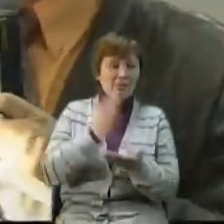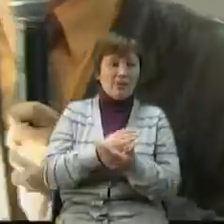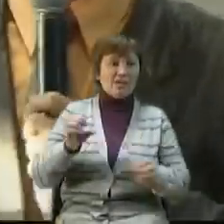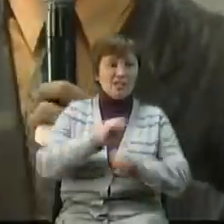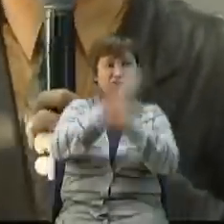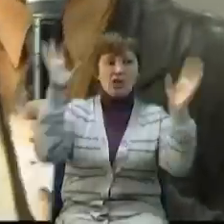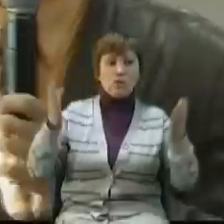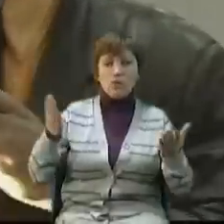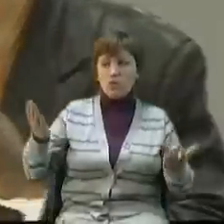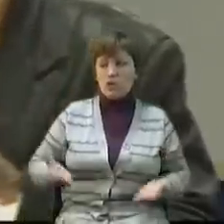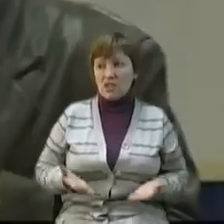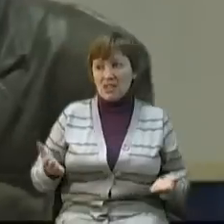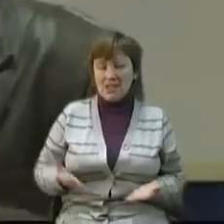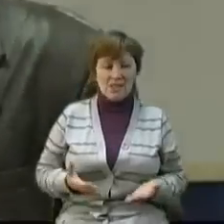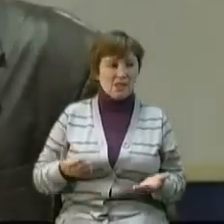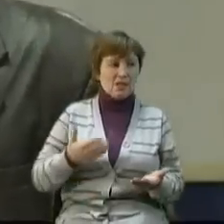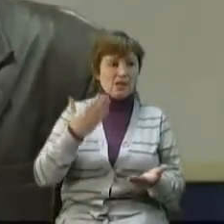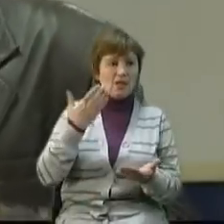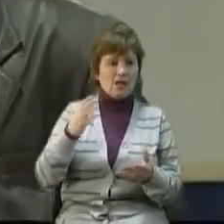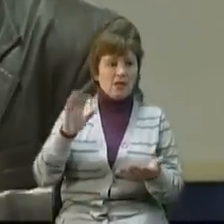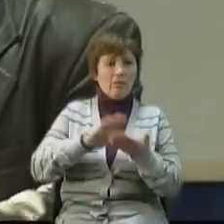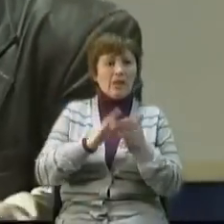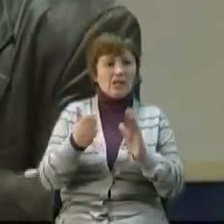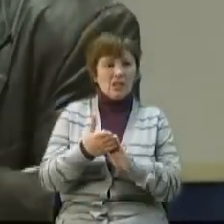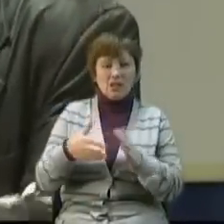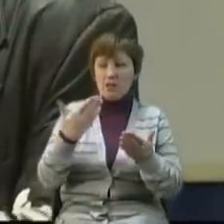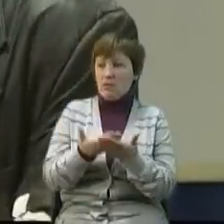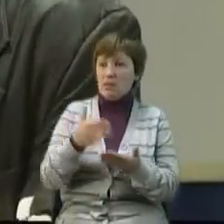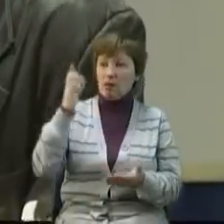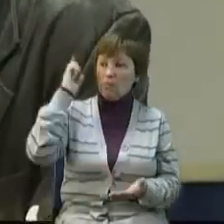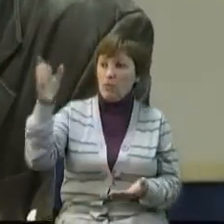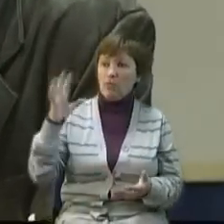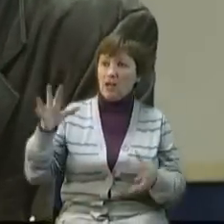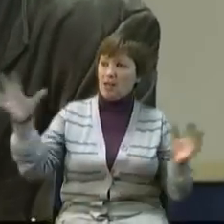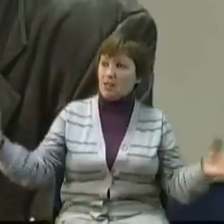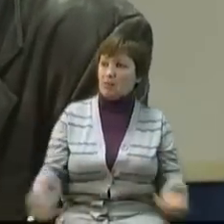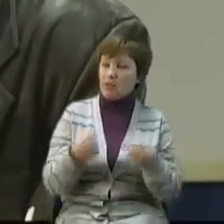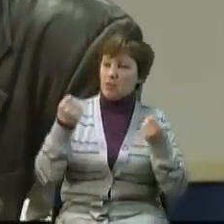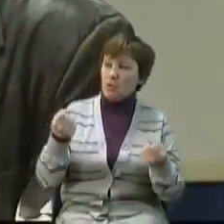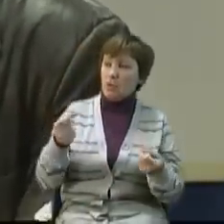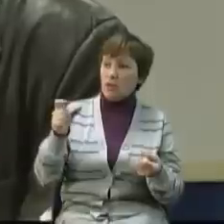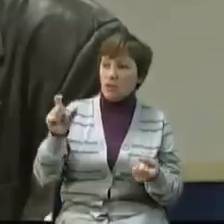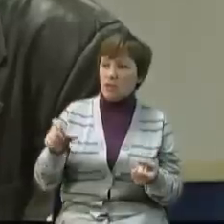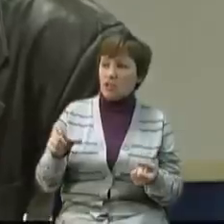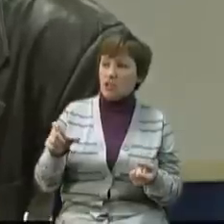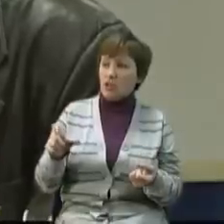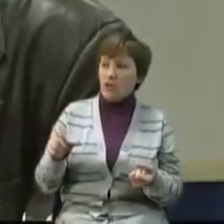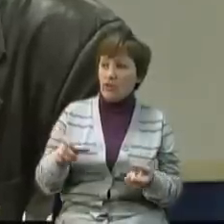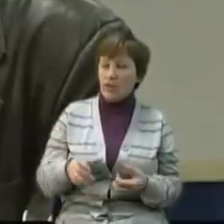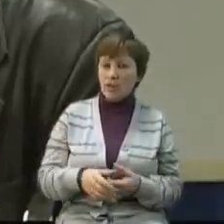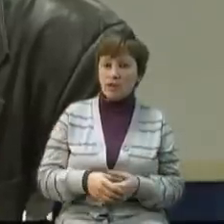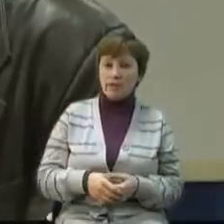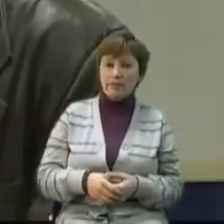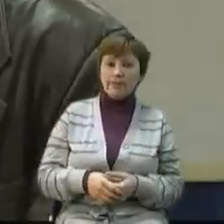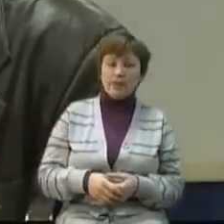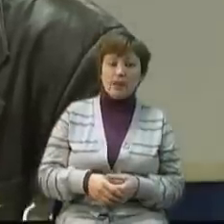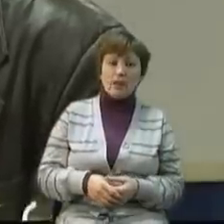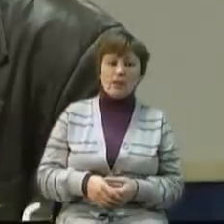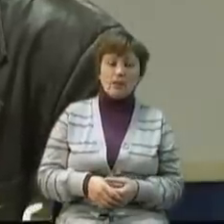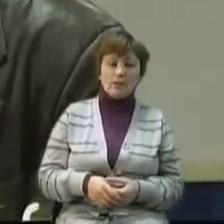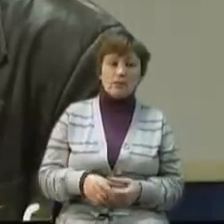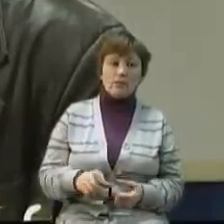Богом, как спасенный человек. Бог дал серьезное служение этой семье, чтобы показать, что